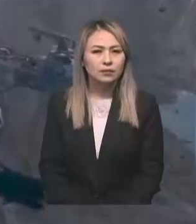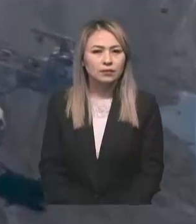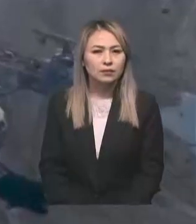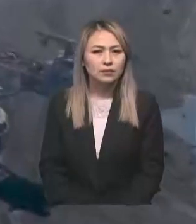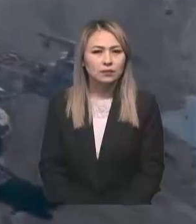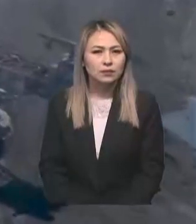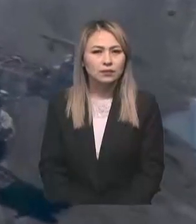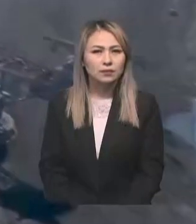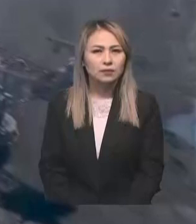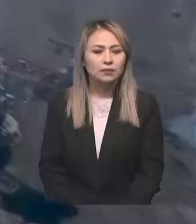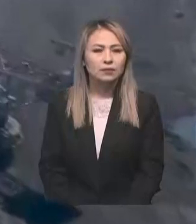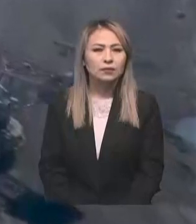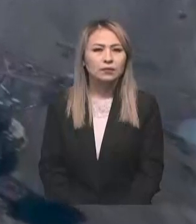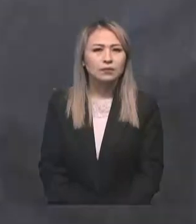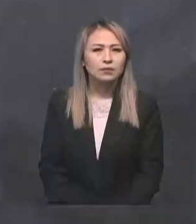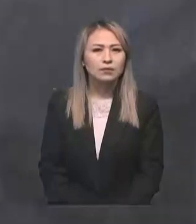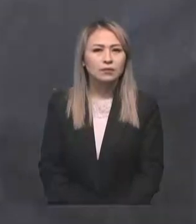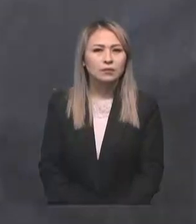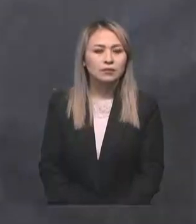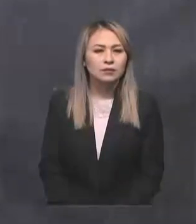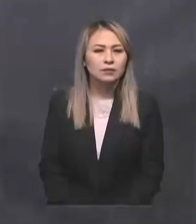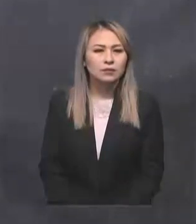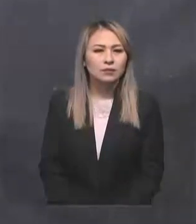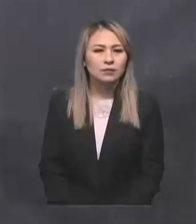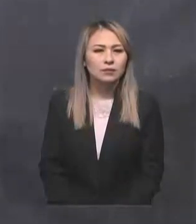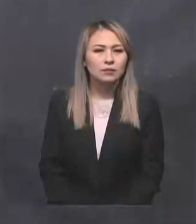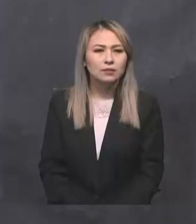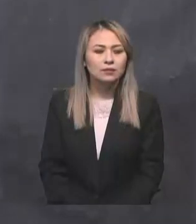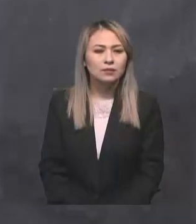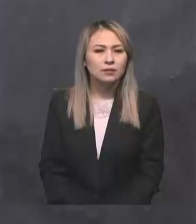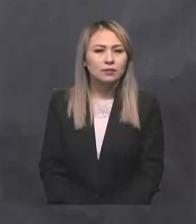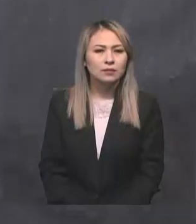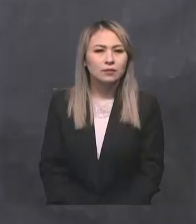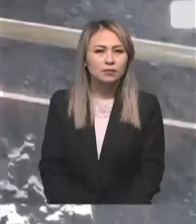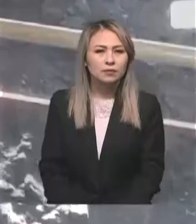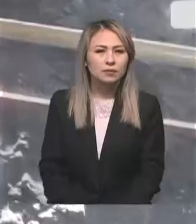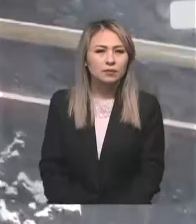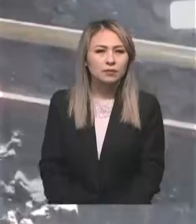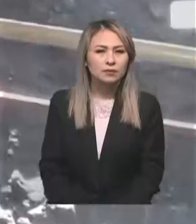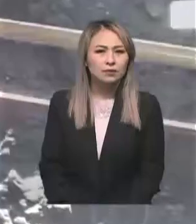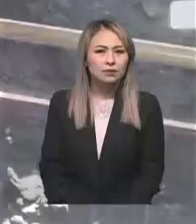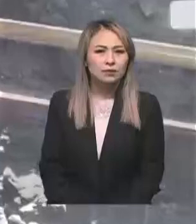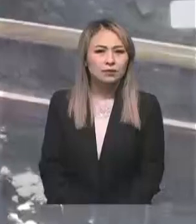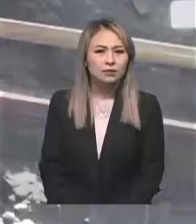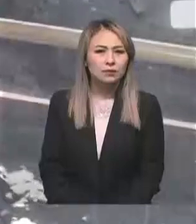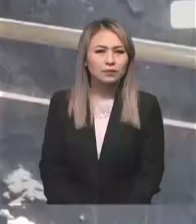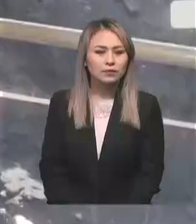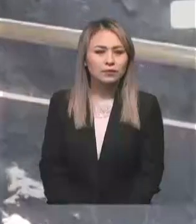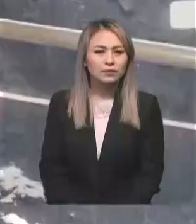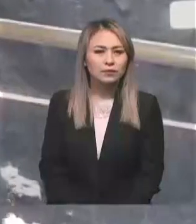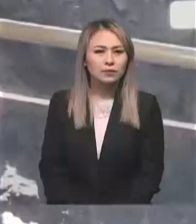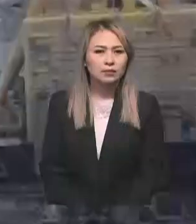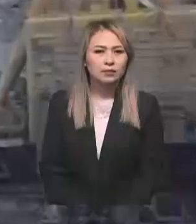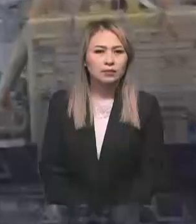черных, благородных, редких и растительных металлов, сырья для минеральных удобрений, углей, солей, стройматериалов, а